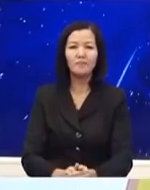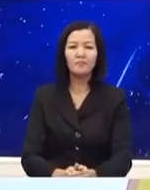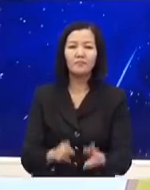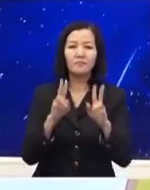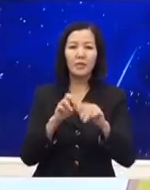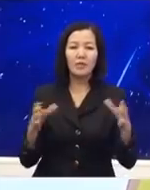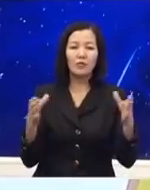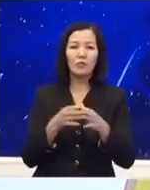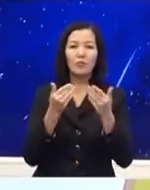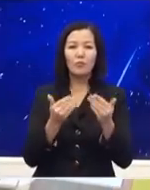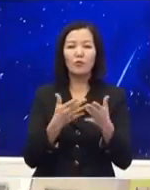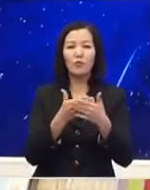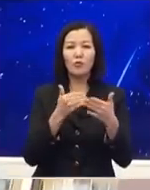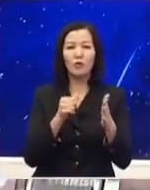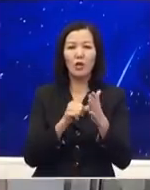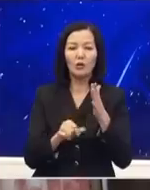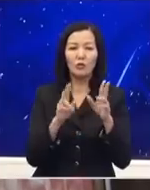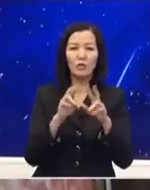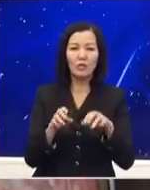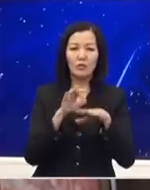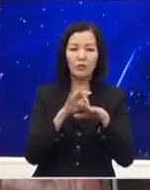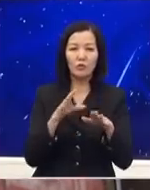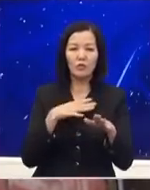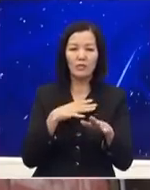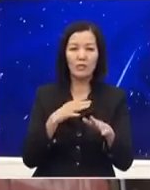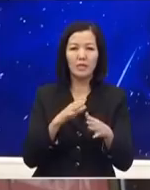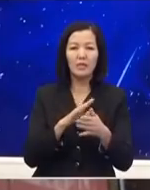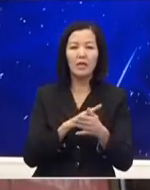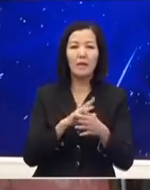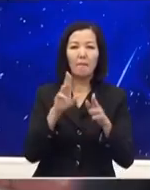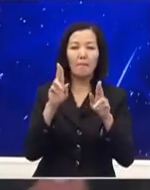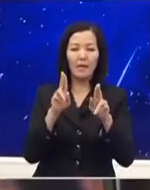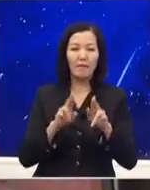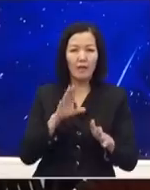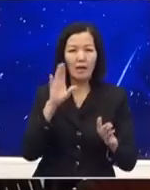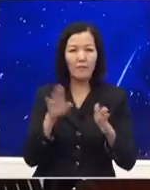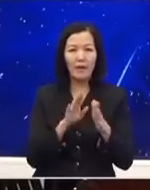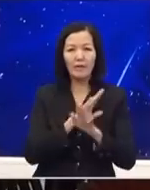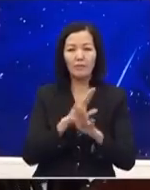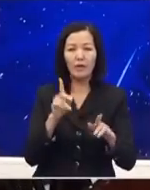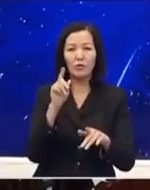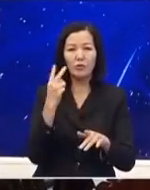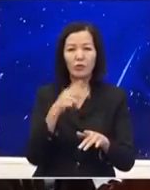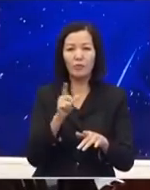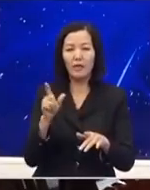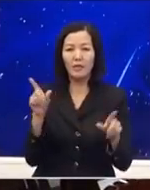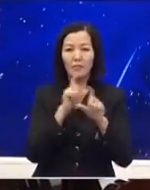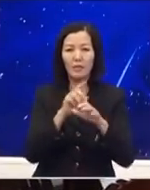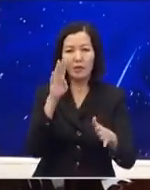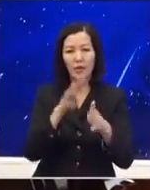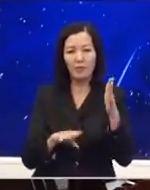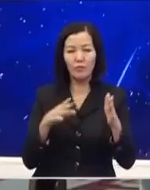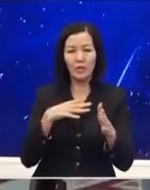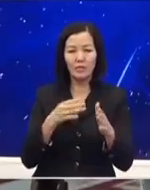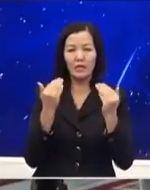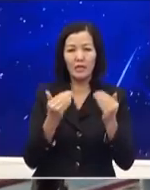Мониторинг тобы бүгінге дейін 600-ден аса тексеріс жұмысын жүргізген. Санитарлық нормаларды сақтамаған үшін 120-дан астам мекемеге айыппұл